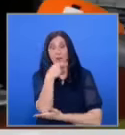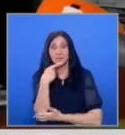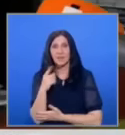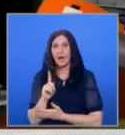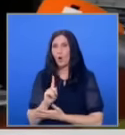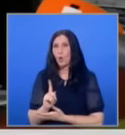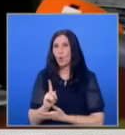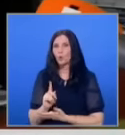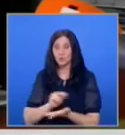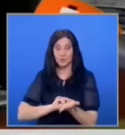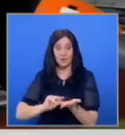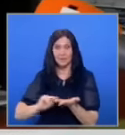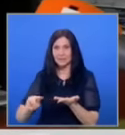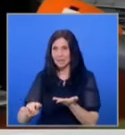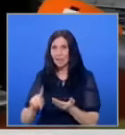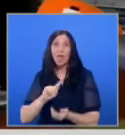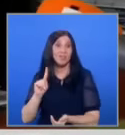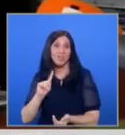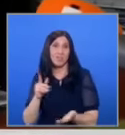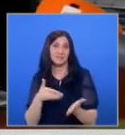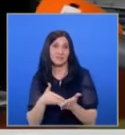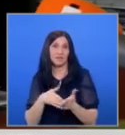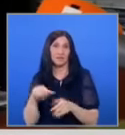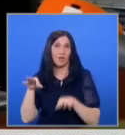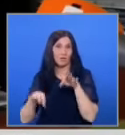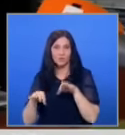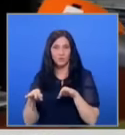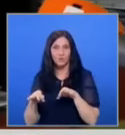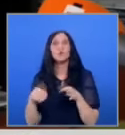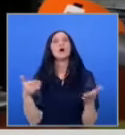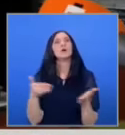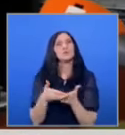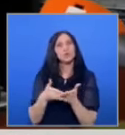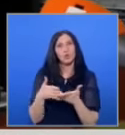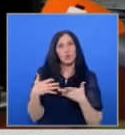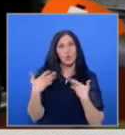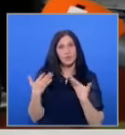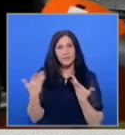които се регистрират не заради гласуването, а защото искат